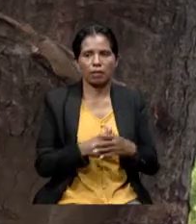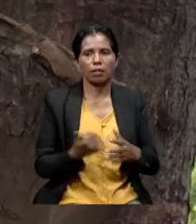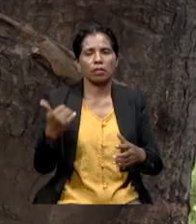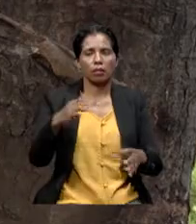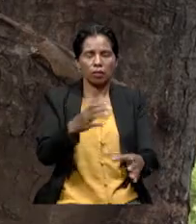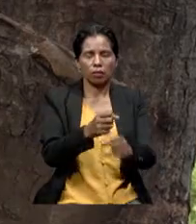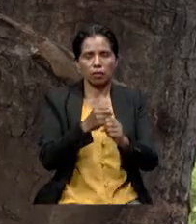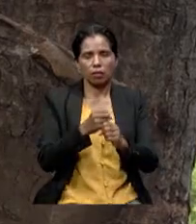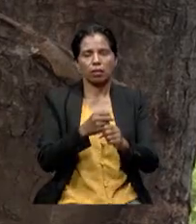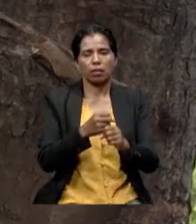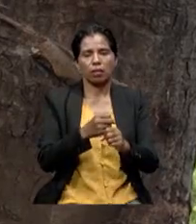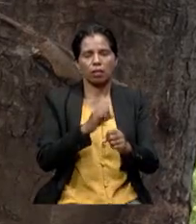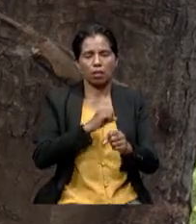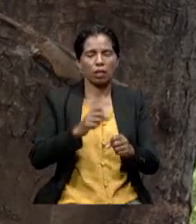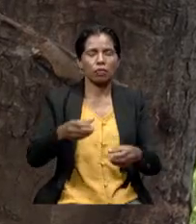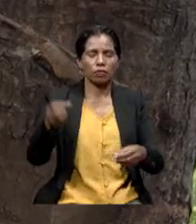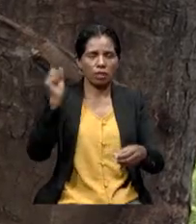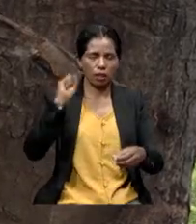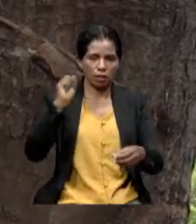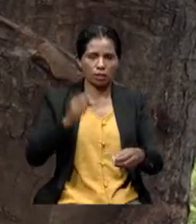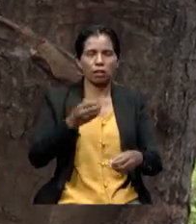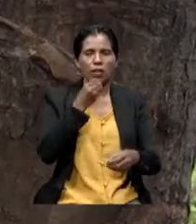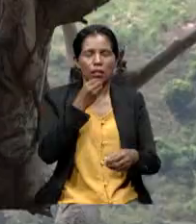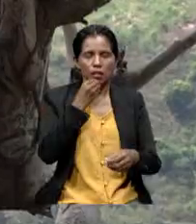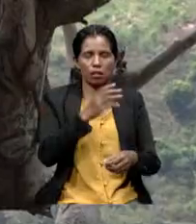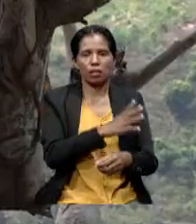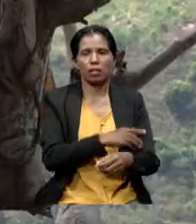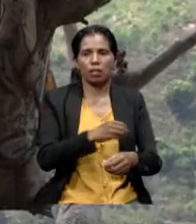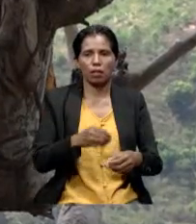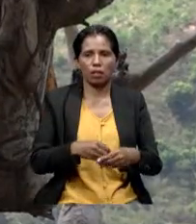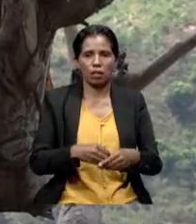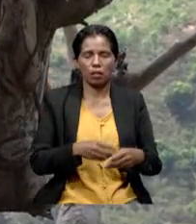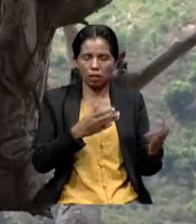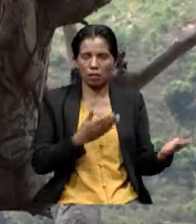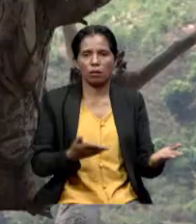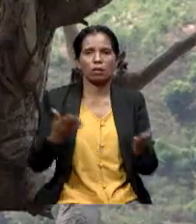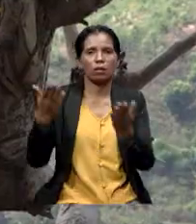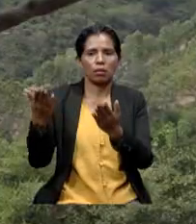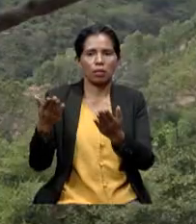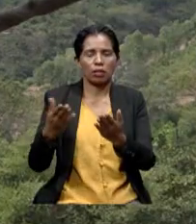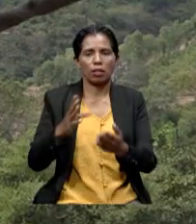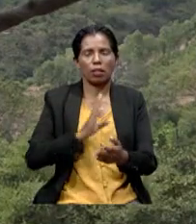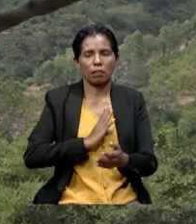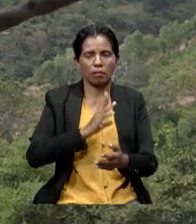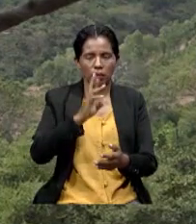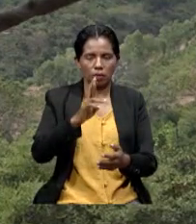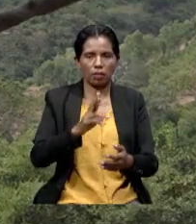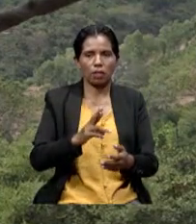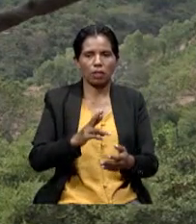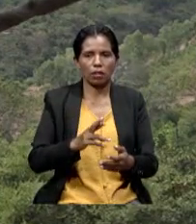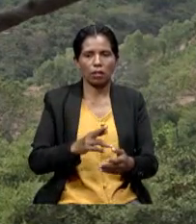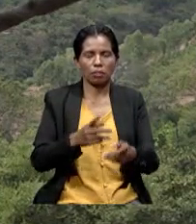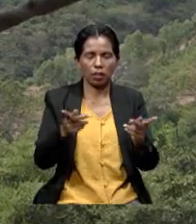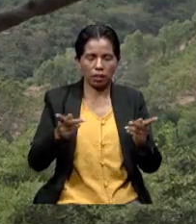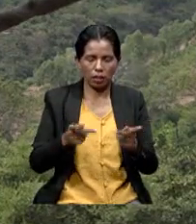foti tu haruka waris tu niya. Faham tu ni bosus ni foti kiram bawa dekora. Fati defisiensi